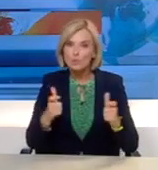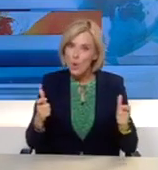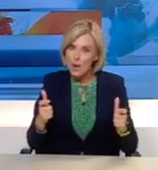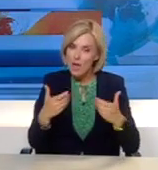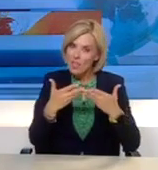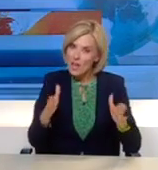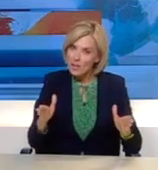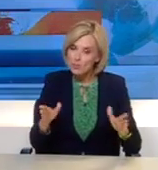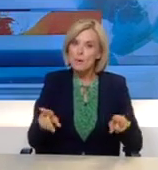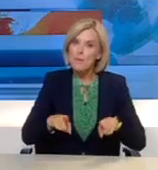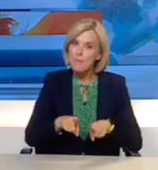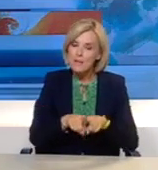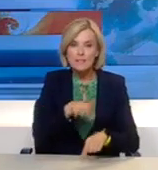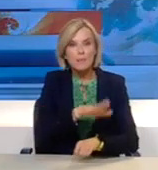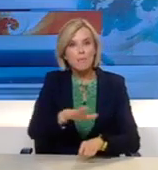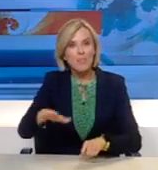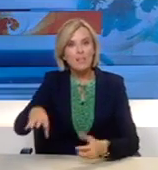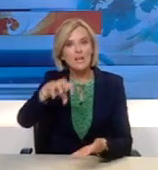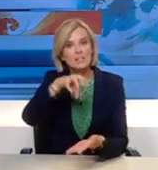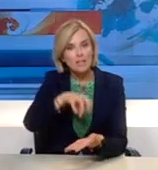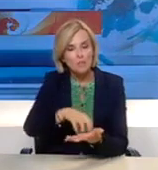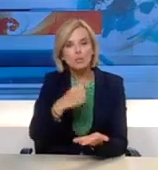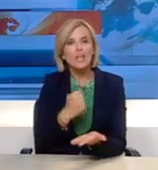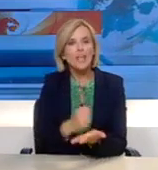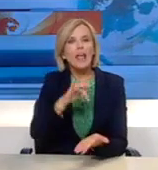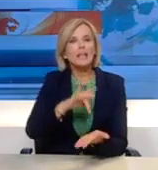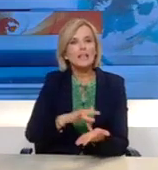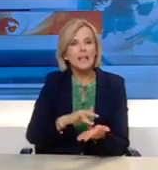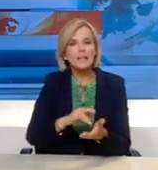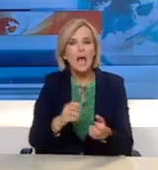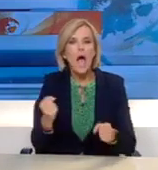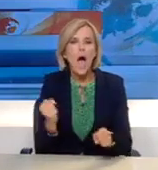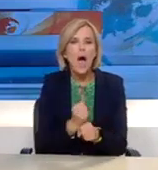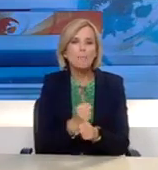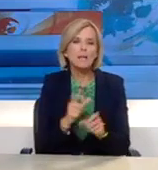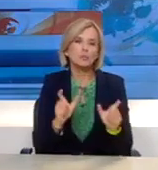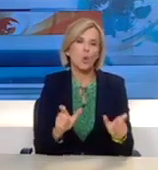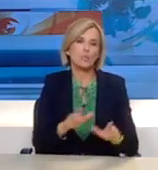φως για τους παιδικούς σταθμούς, καθώς και για τα κέντρα δημιουργικής απασχόλησης παιδιών?